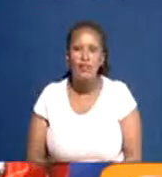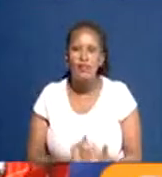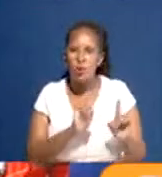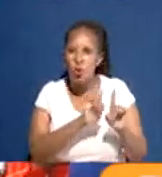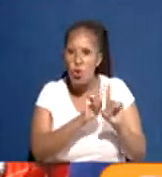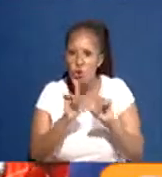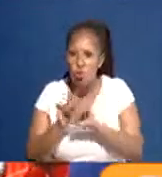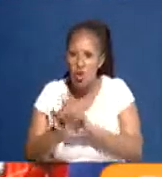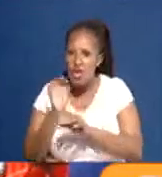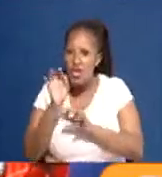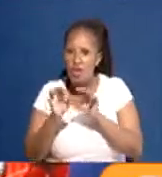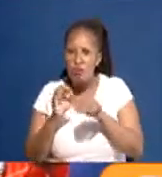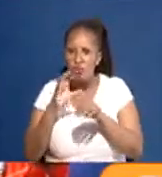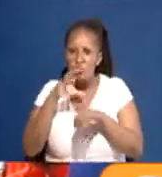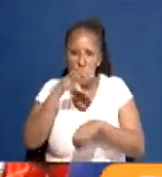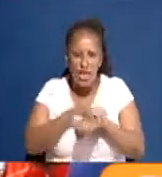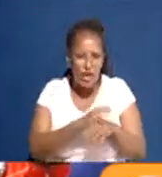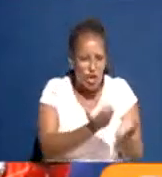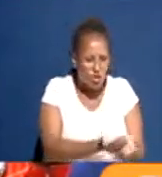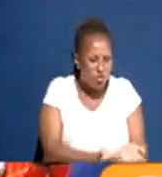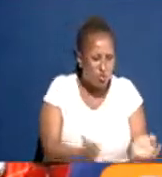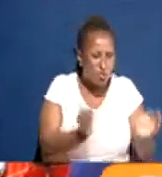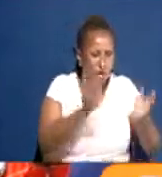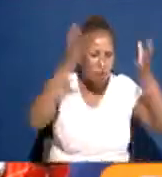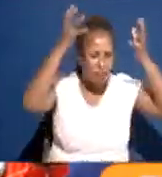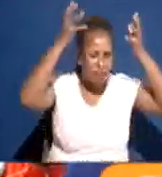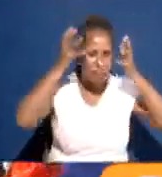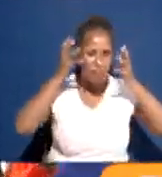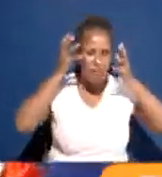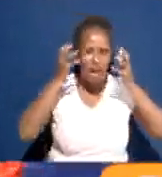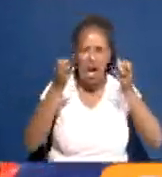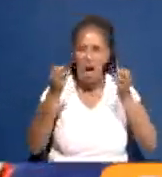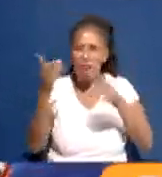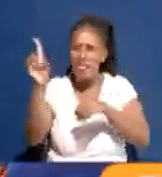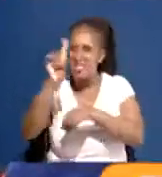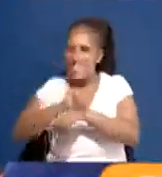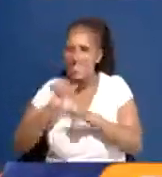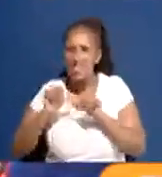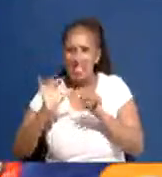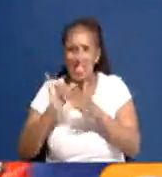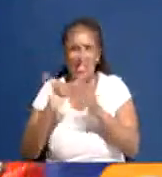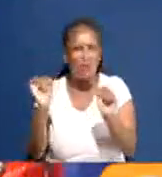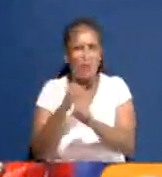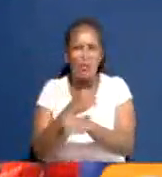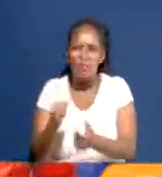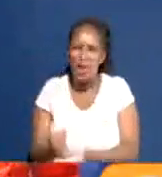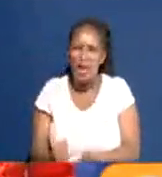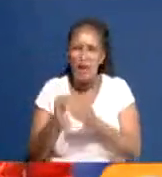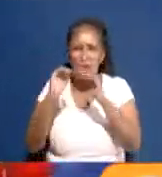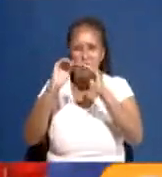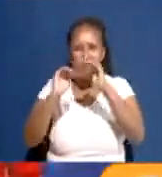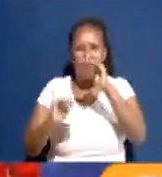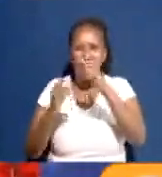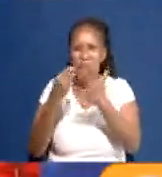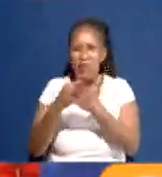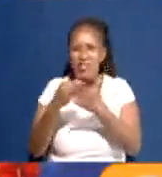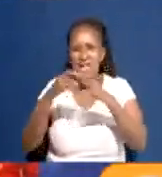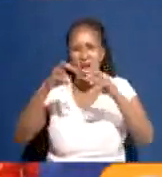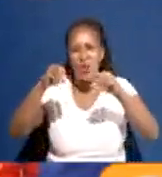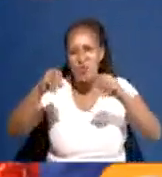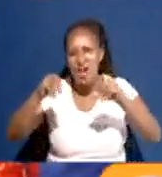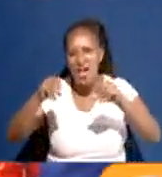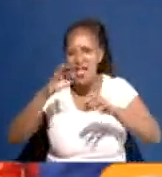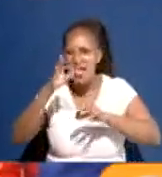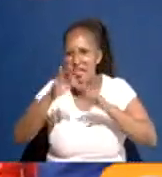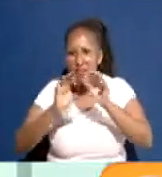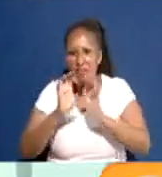Hata ubebe sufuria kwa kichwa siku ngapi, bei ya unga itapungua kwa kuweka sufuria kwa kichwa? Hata